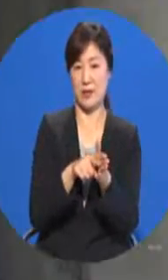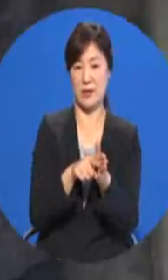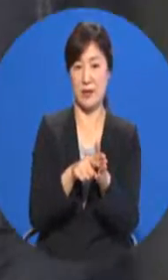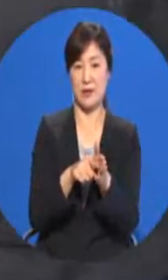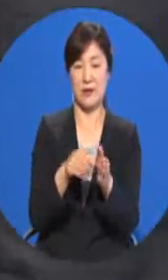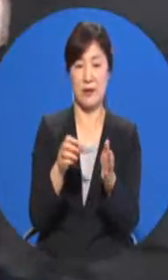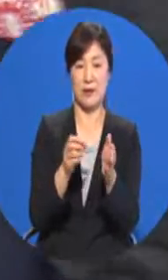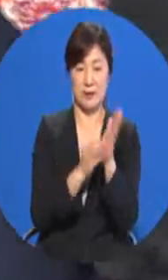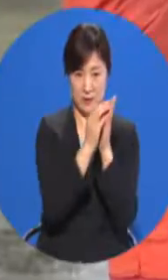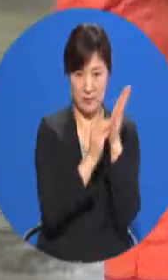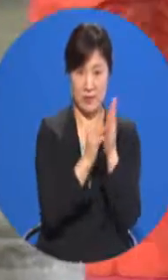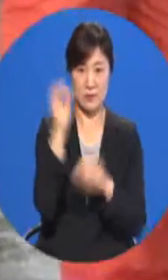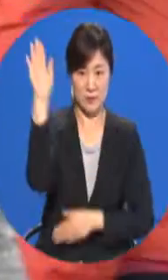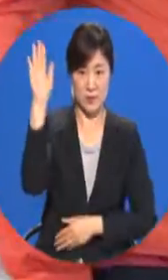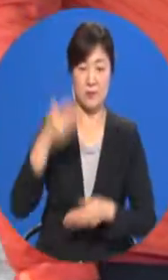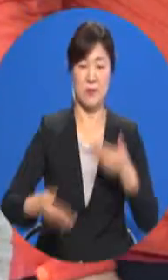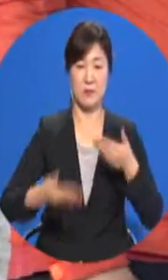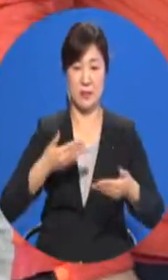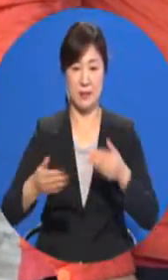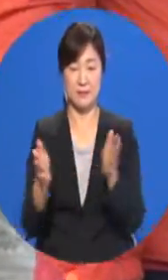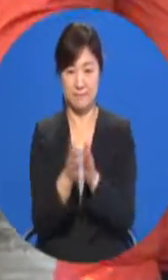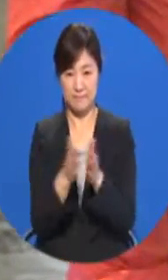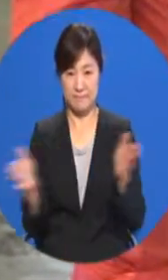손짓이 바빠집니다.